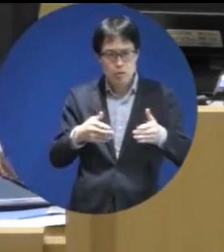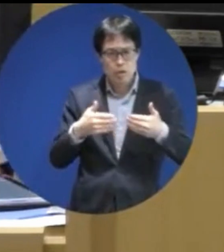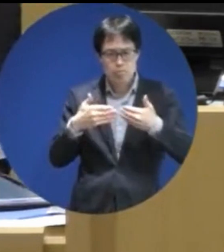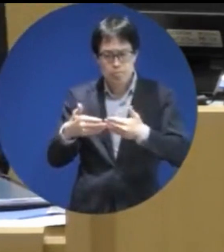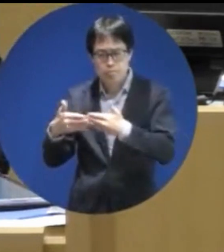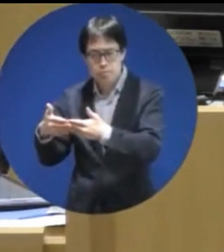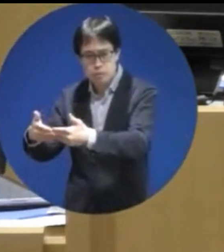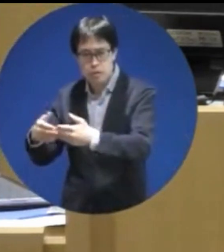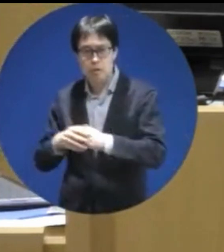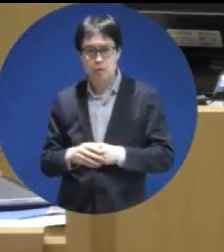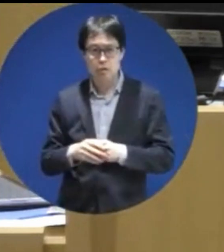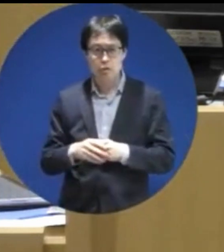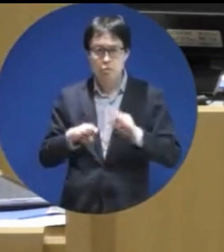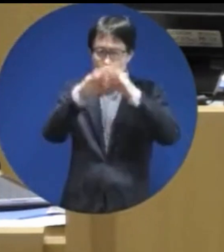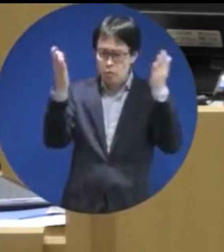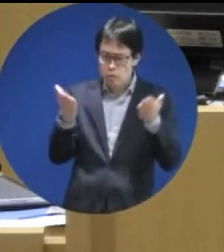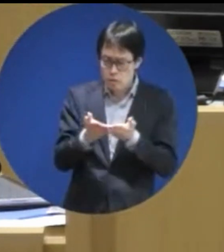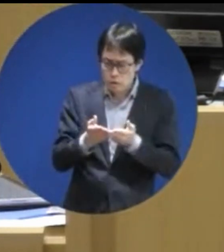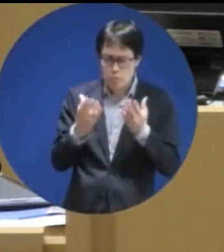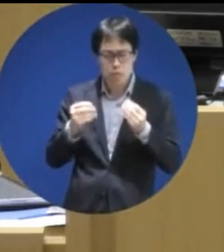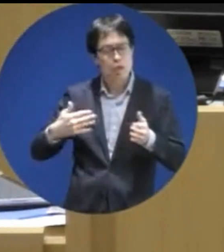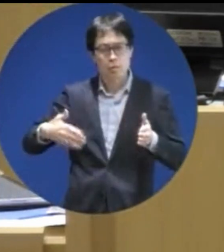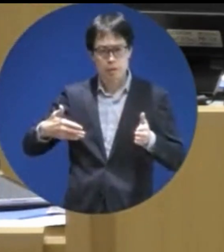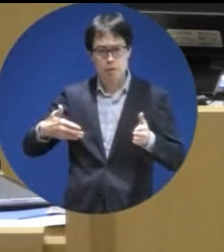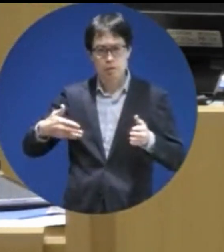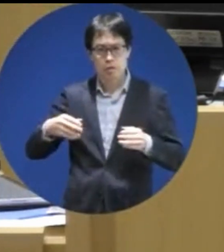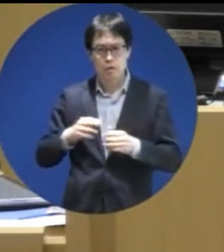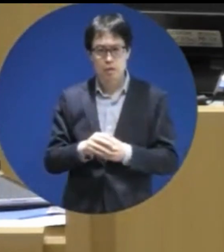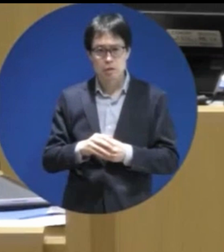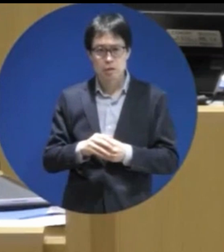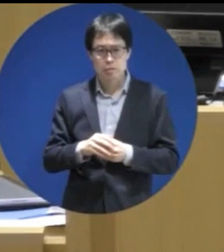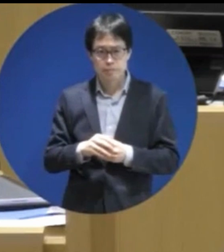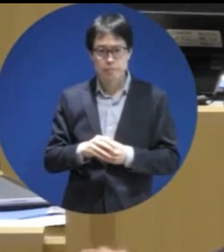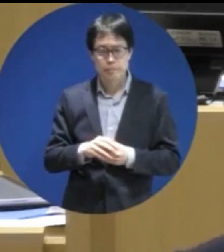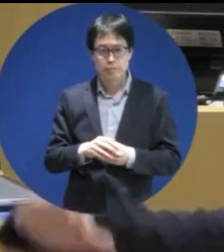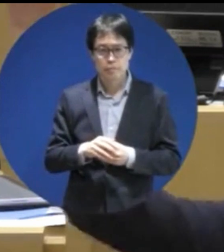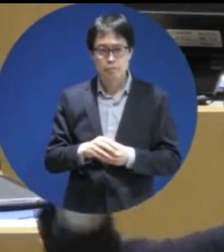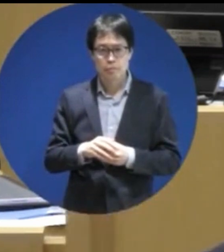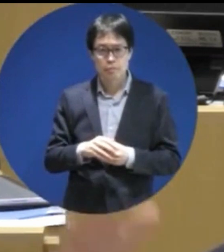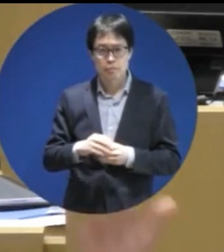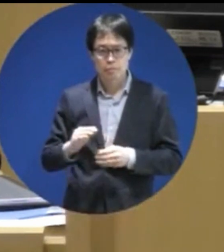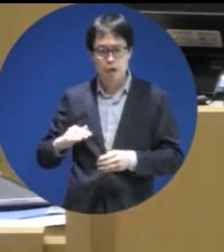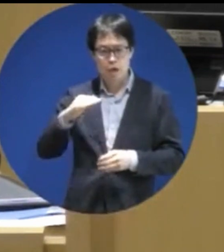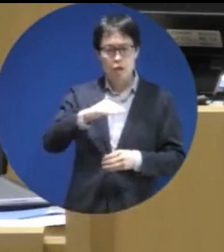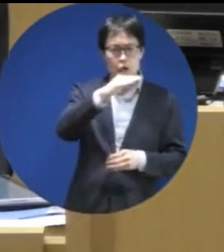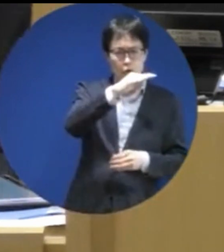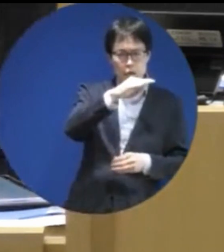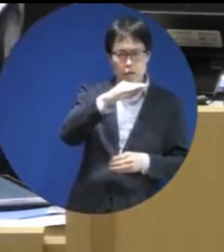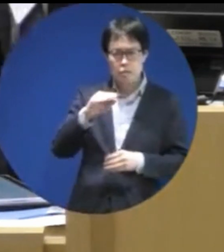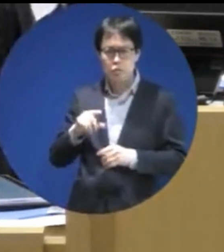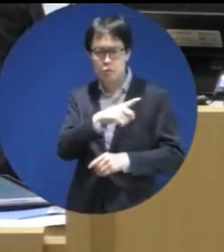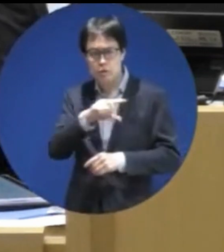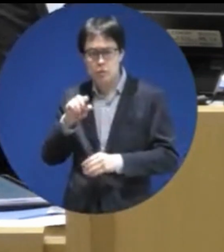先して進めておりますので、もちろん完全ではまだありませんが、地形の事情とかですね、こう階段で上がっているとかいろんな事情があ